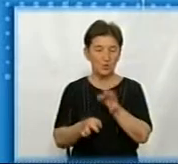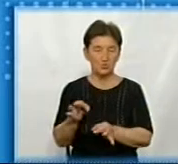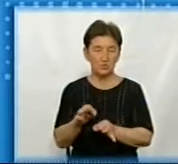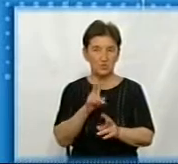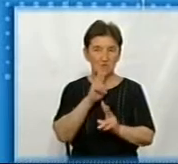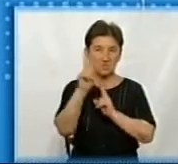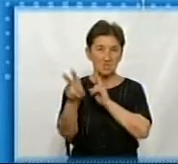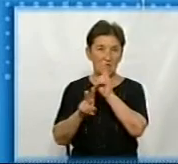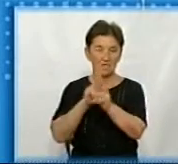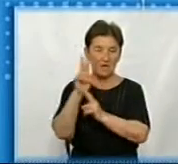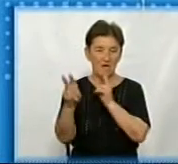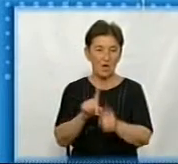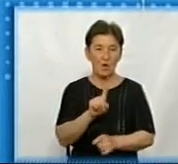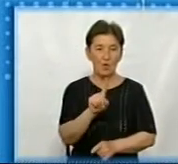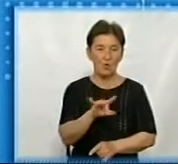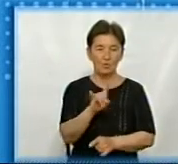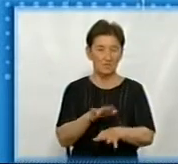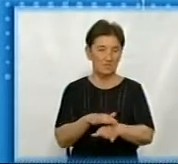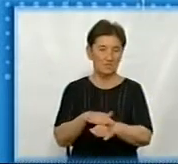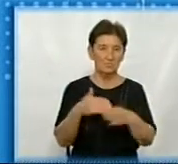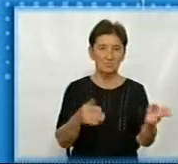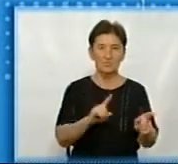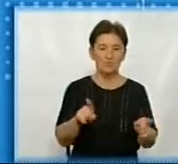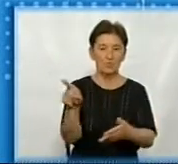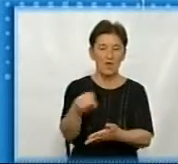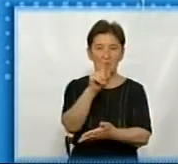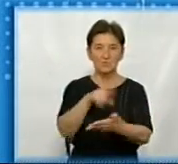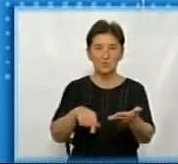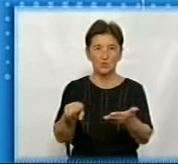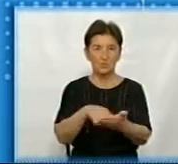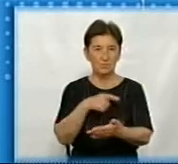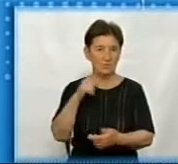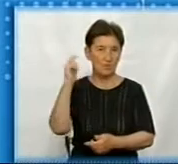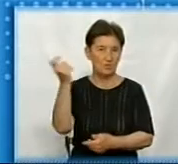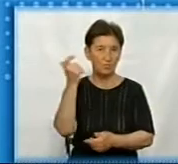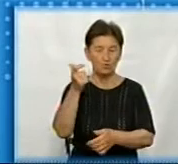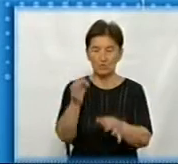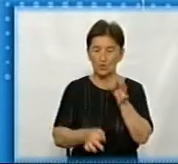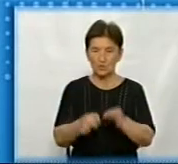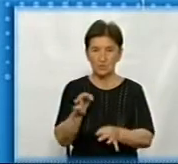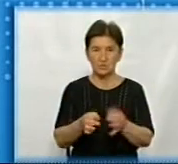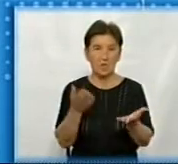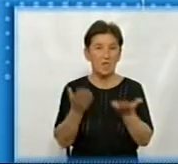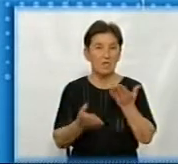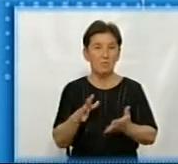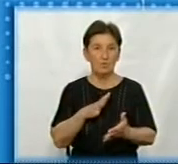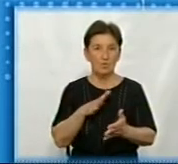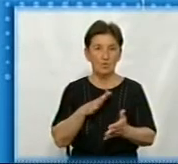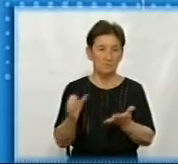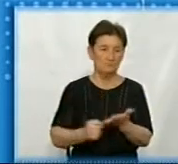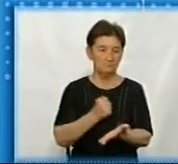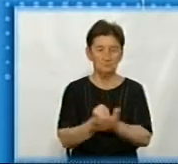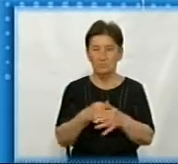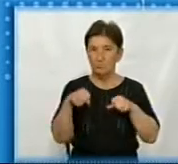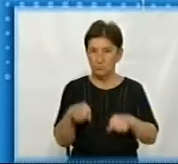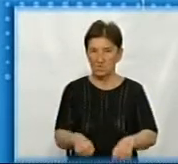скарга одного із сторін була подана про те, щоб скасувати рішення господарського суду, яким було визнано право